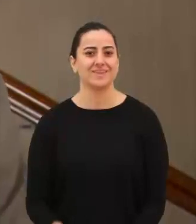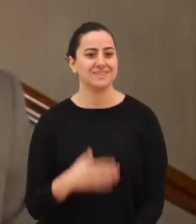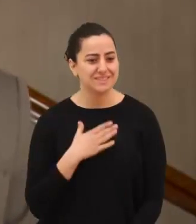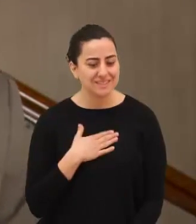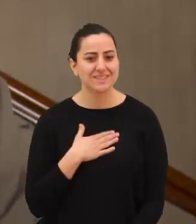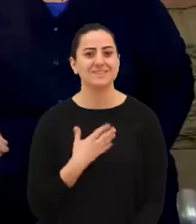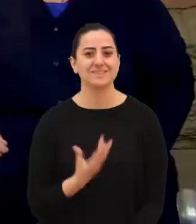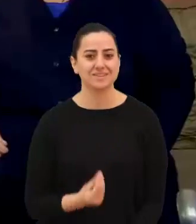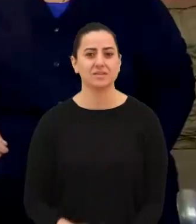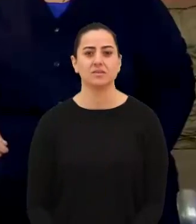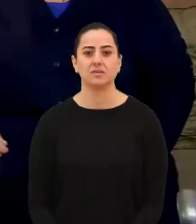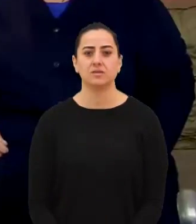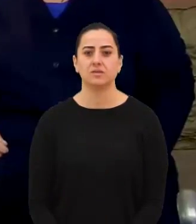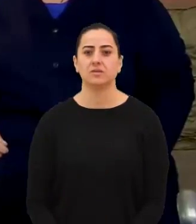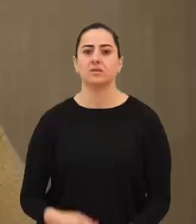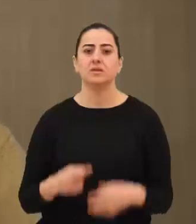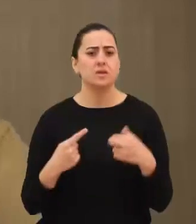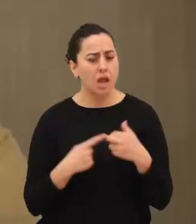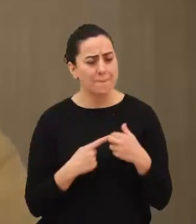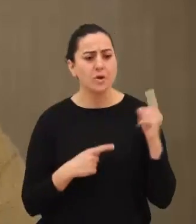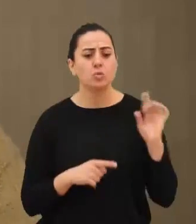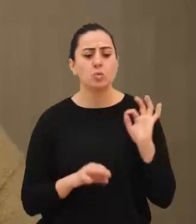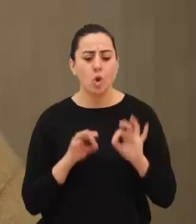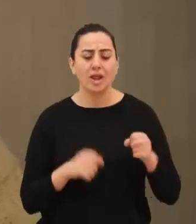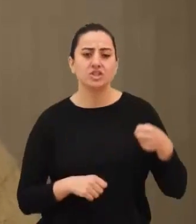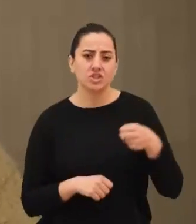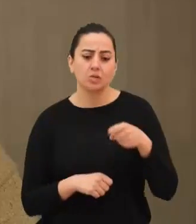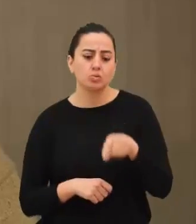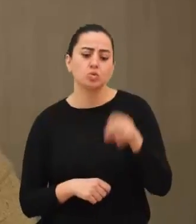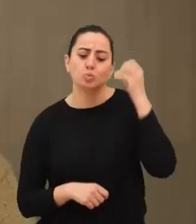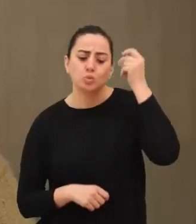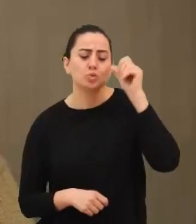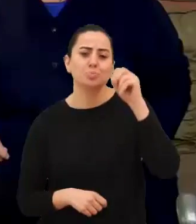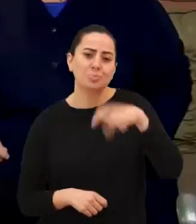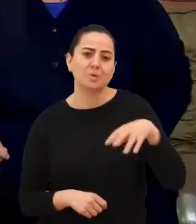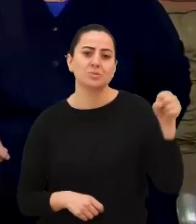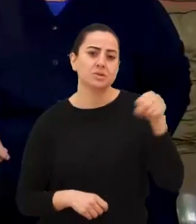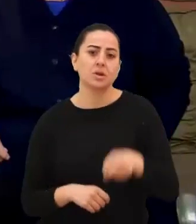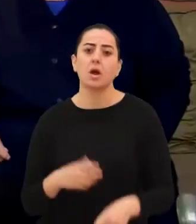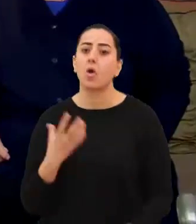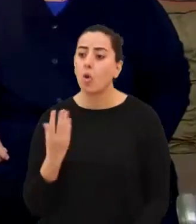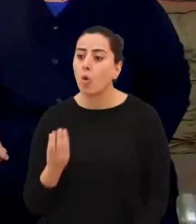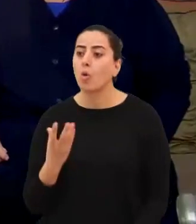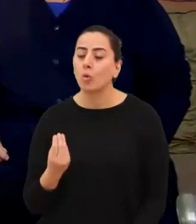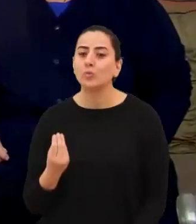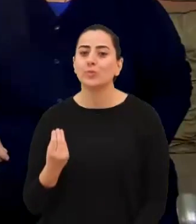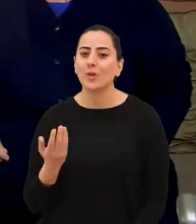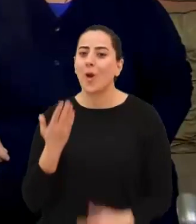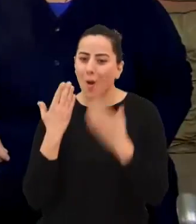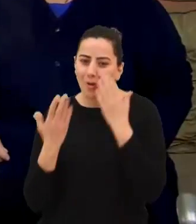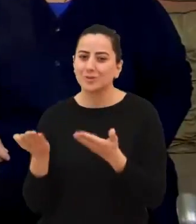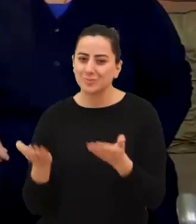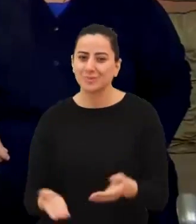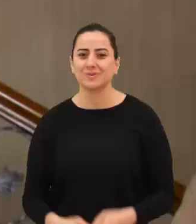Salamlar, necesiz? Aa, Ramin Bey muayene çantasını burada unutmuş Biricik. Ha ya öyle mi? Hoş